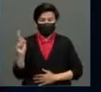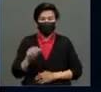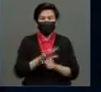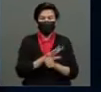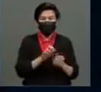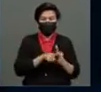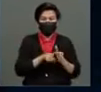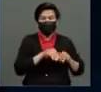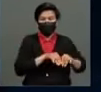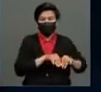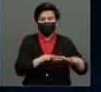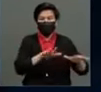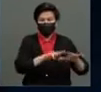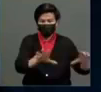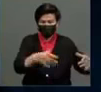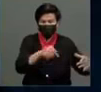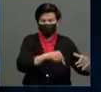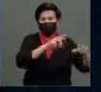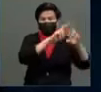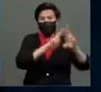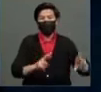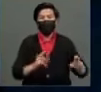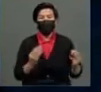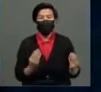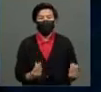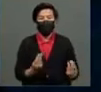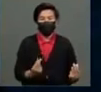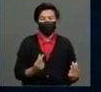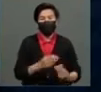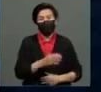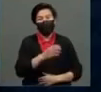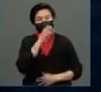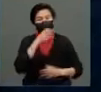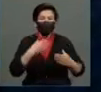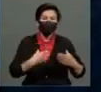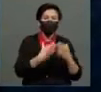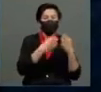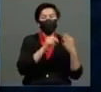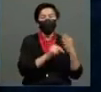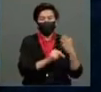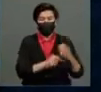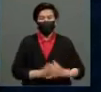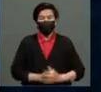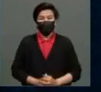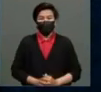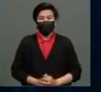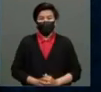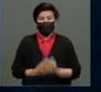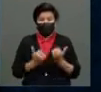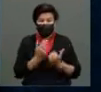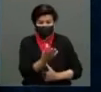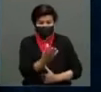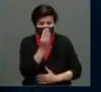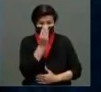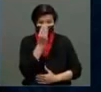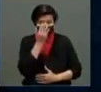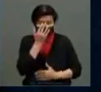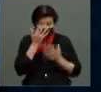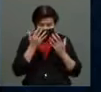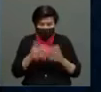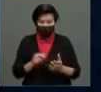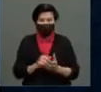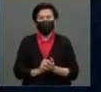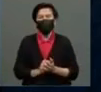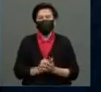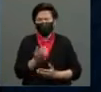ากกลุ่มของสถานบันเทิงเพราะฉะนั้นถ้าเราเรียนรู้กันตรงนี้นะครับขออย่าได้มี